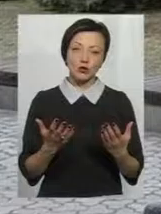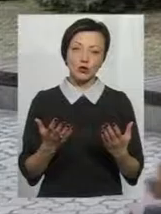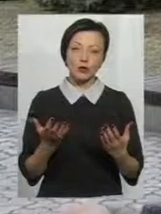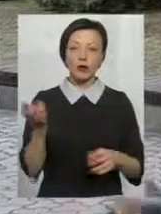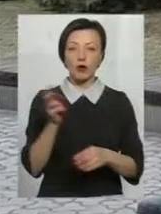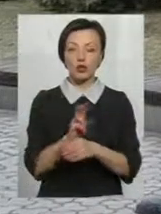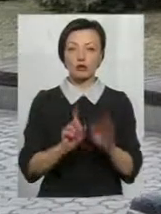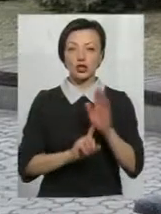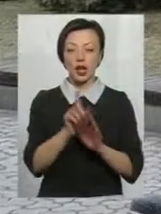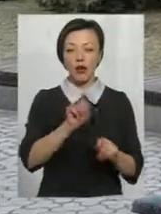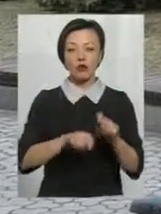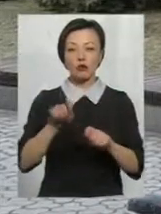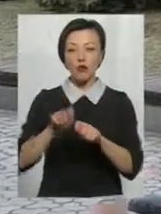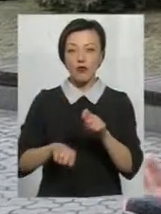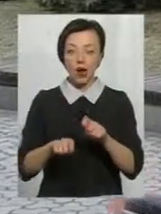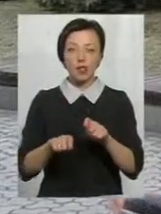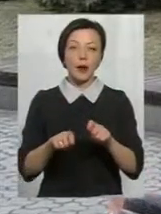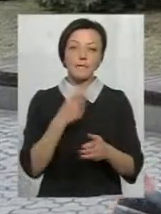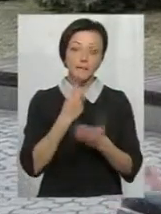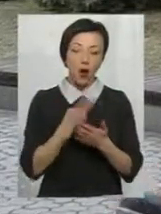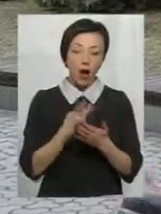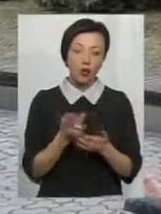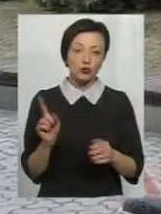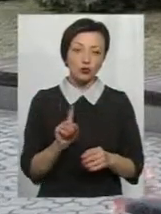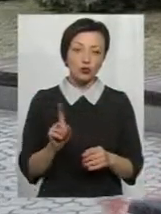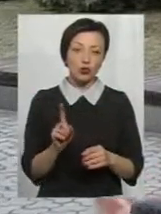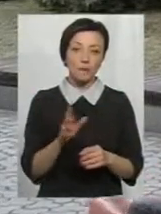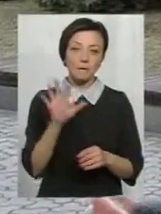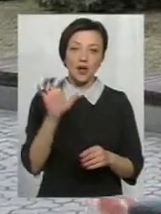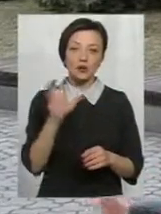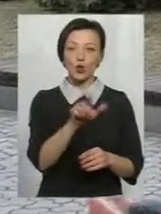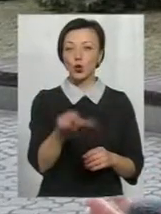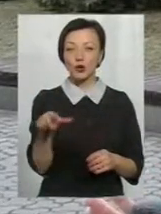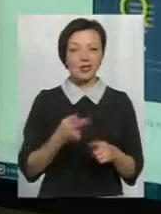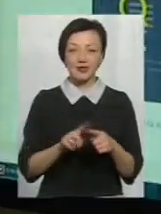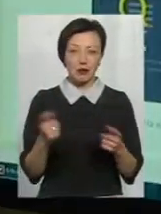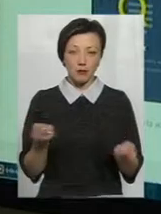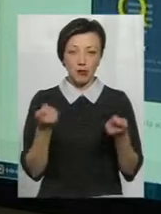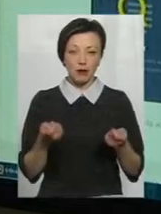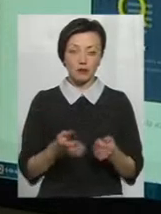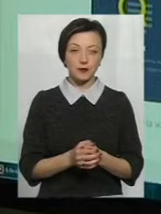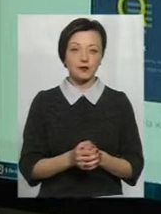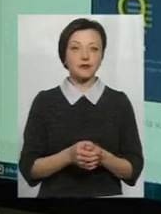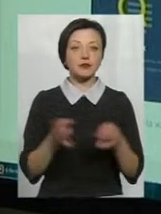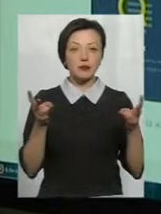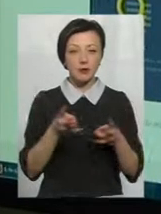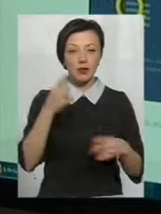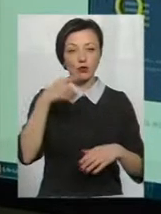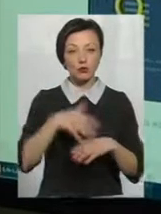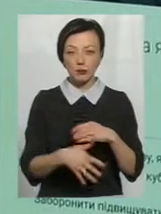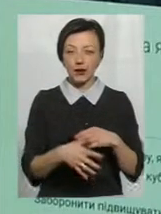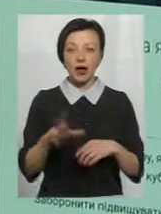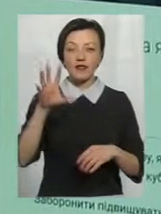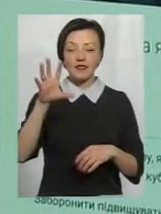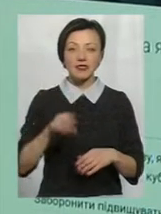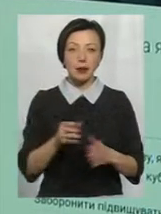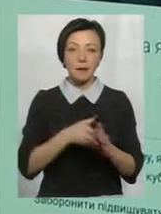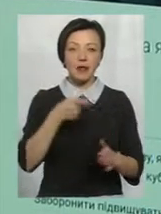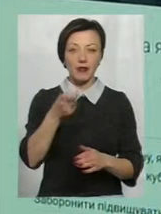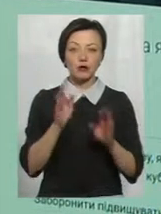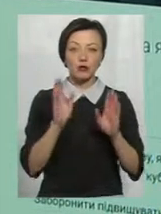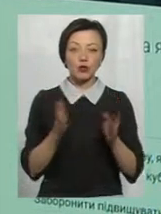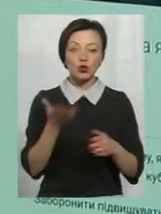і починає контролювати, ну, показуючи, що 500 людей – це не так мало. Однак потрібно розуміти, що навряд чи усі петиції